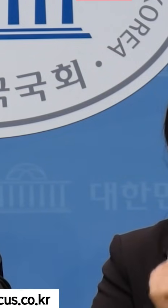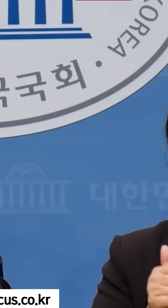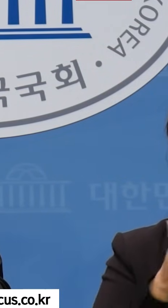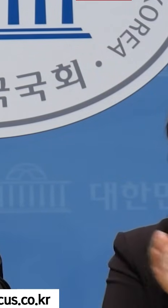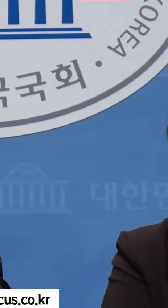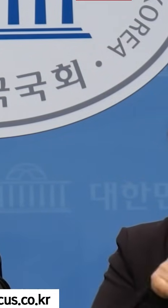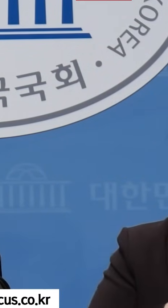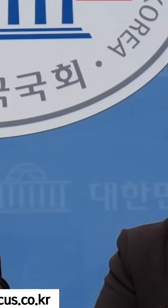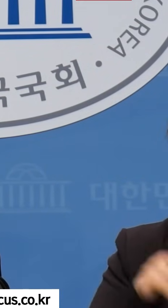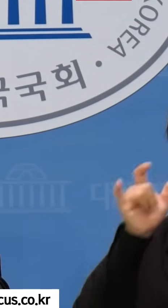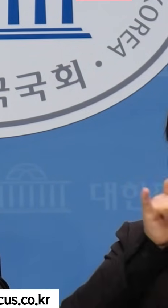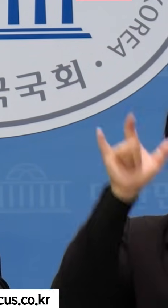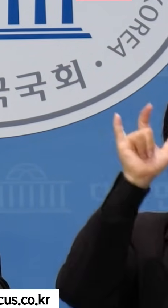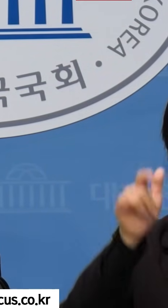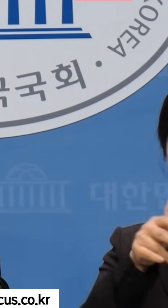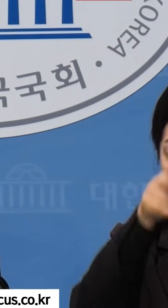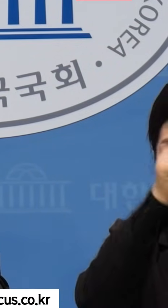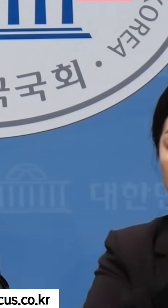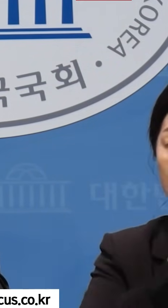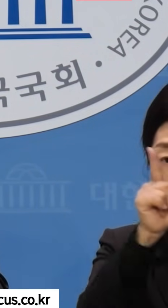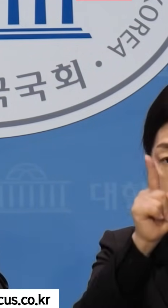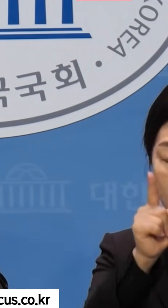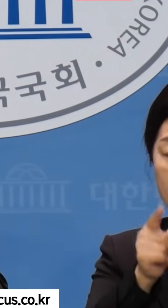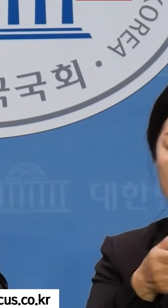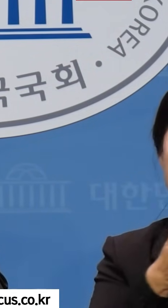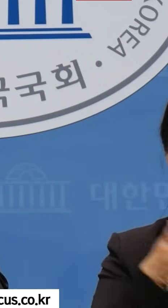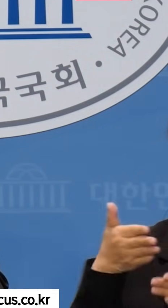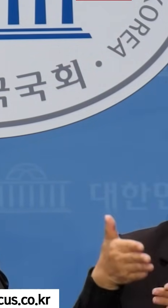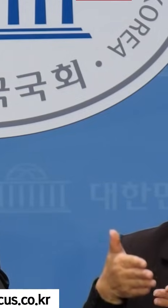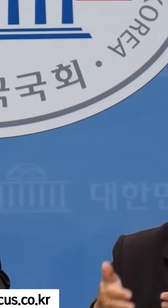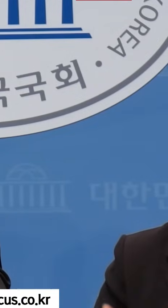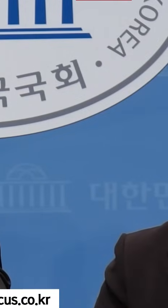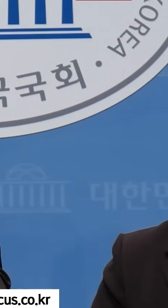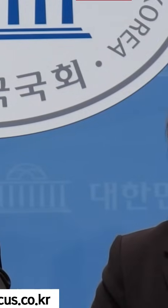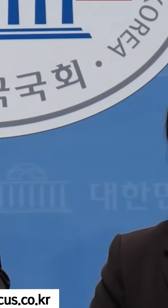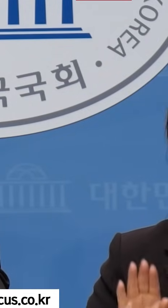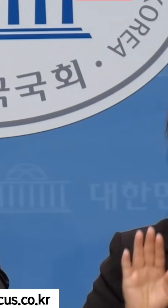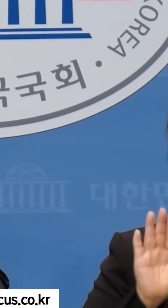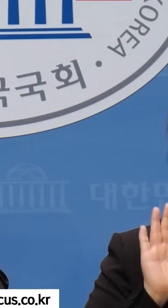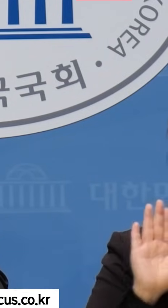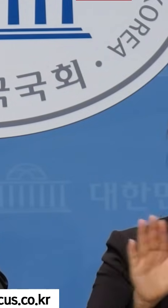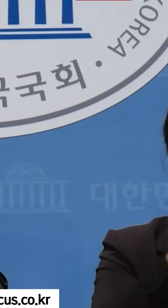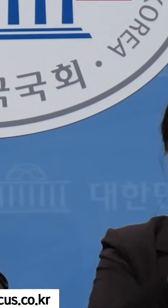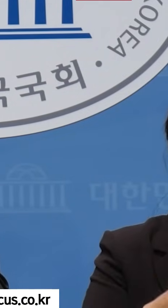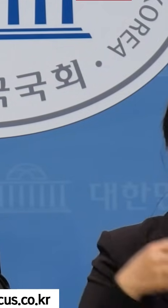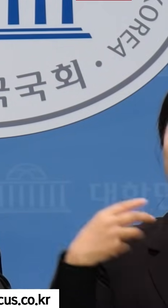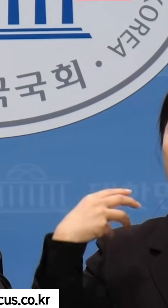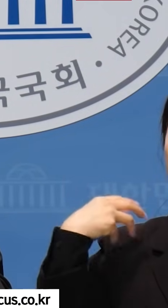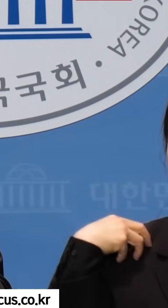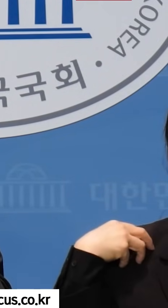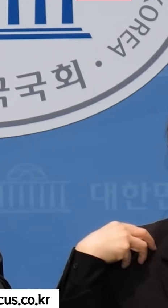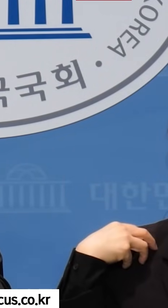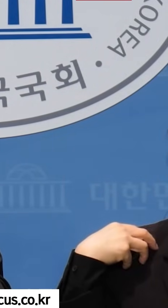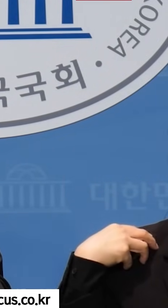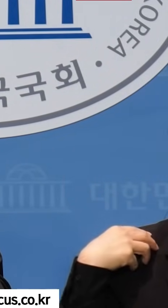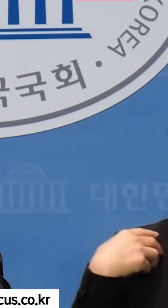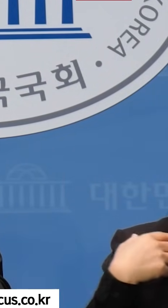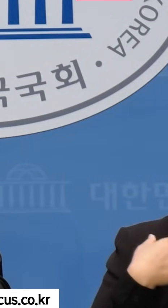민사재판부는 최 씨의 청구를 기각하였습니다. 이후 윤석열 정권의